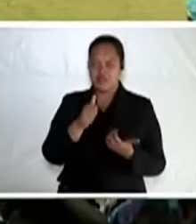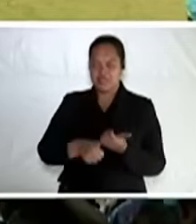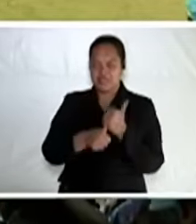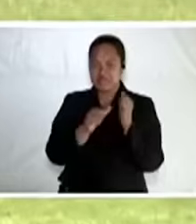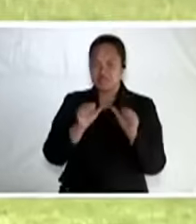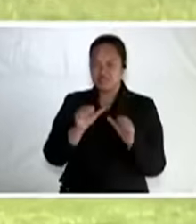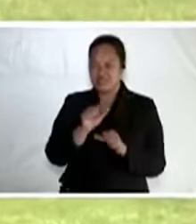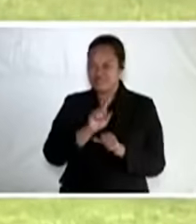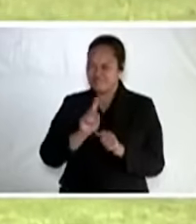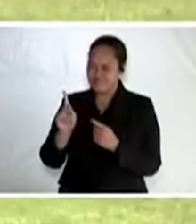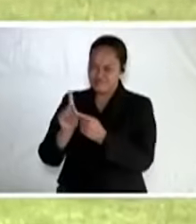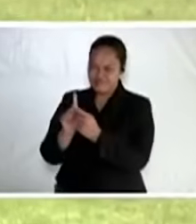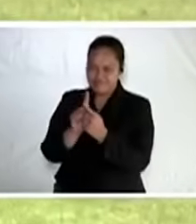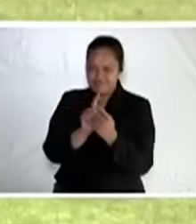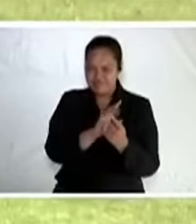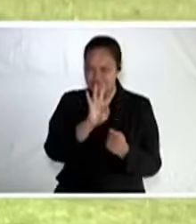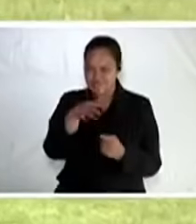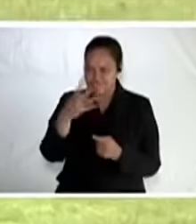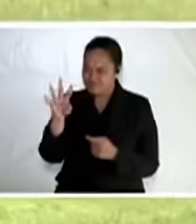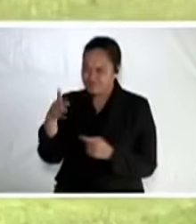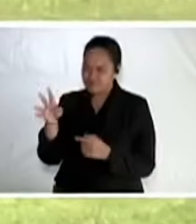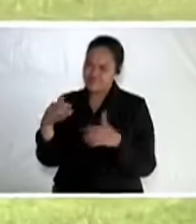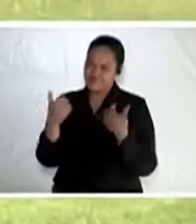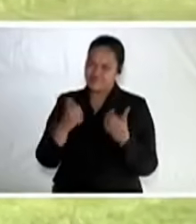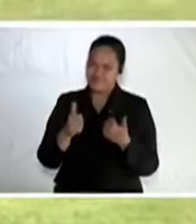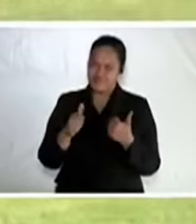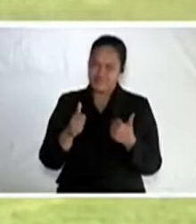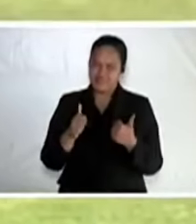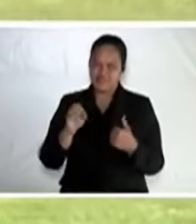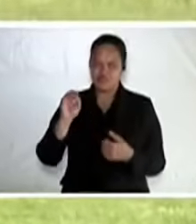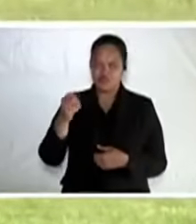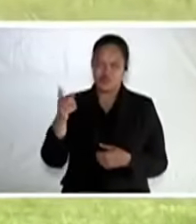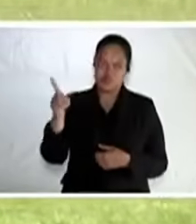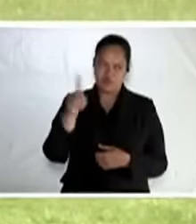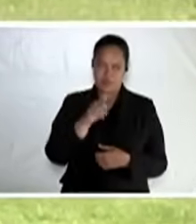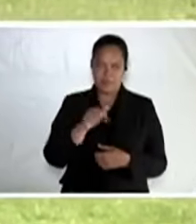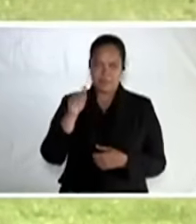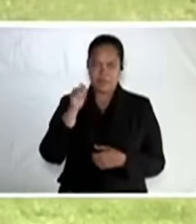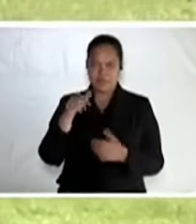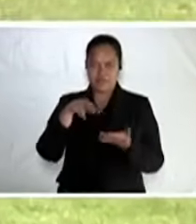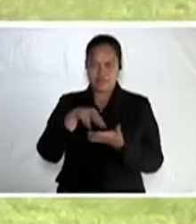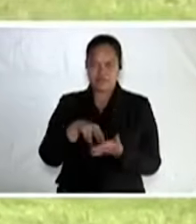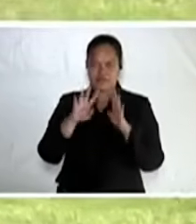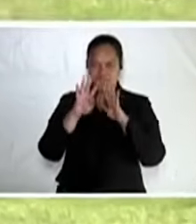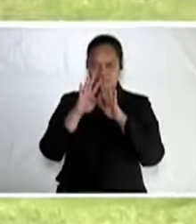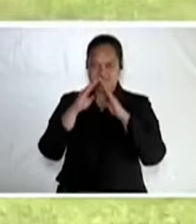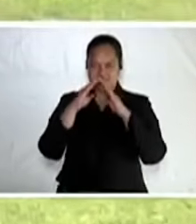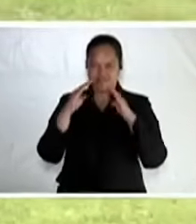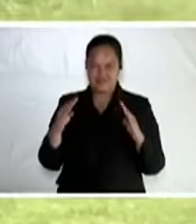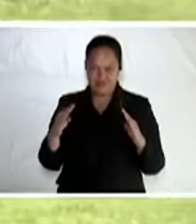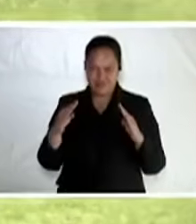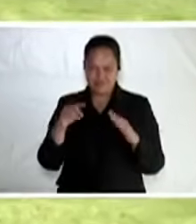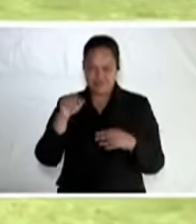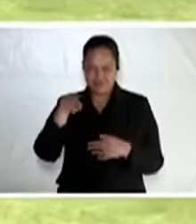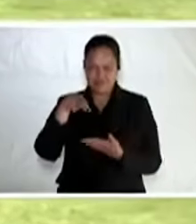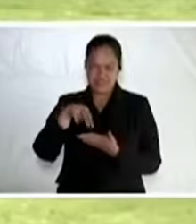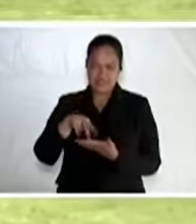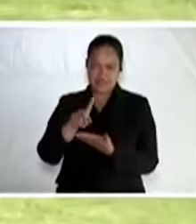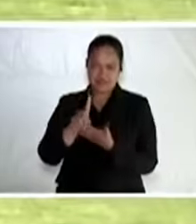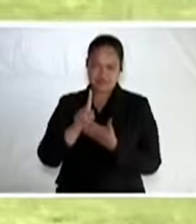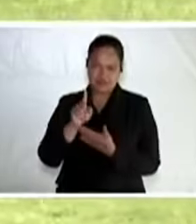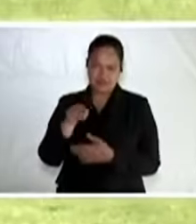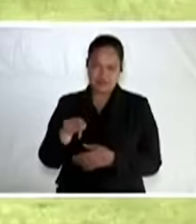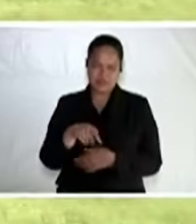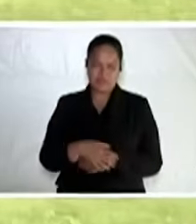बरसों पुराना ट्रेडिशन है मतलब एक परंपरा है जो कि बहुत ही नज़र नवाज है और वैसे हमारी जो ख़ास तौर